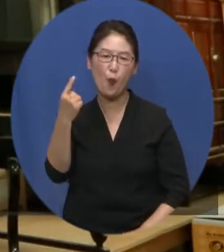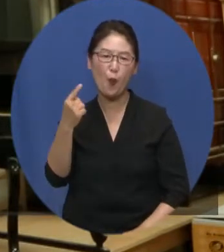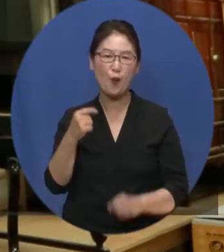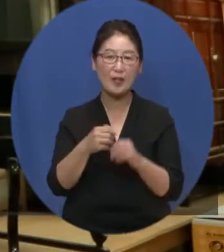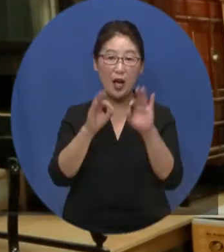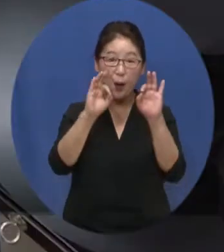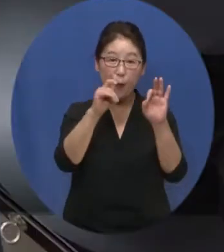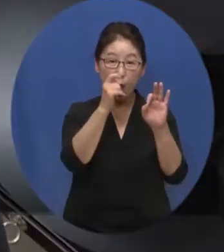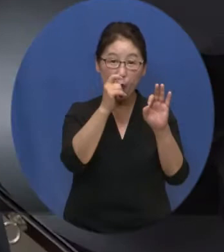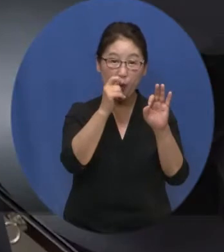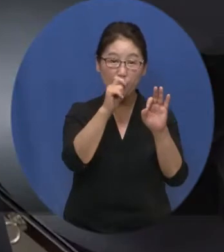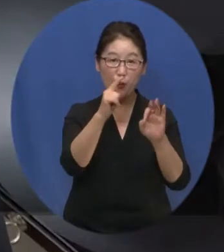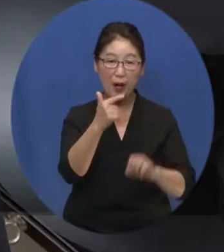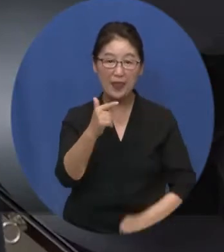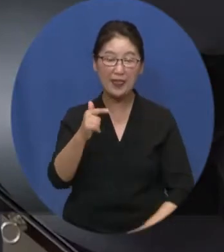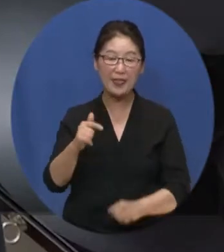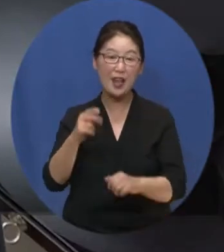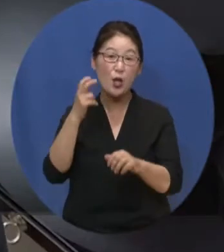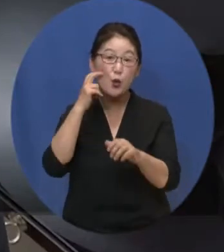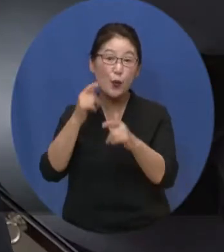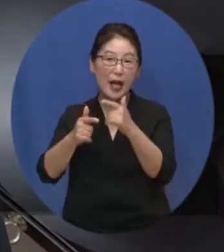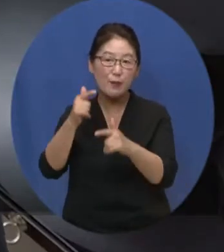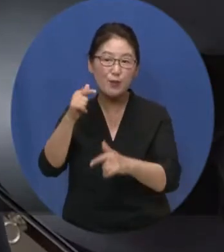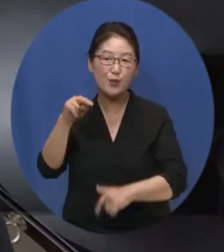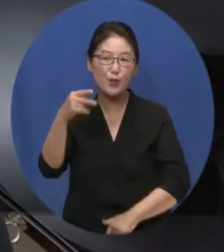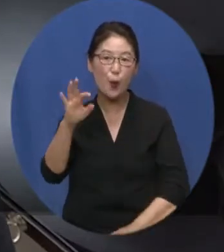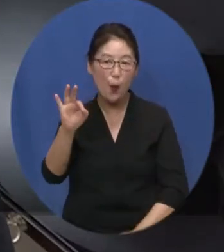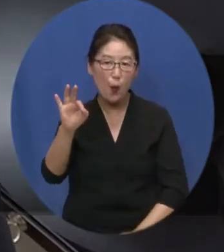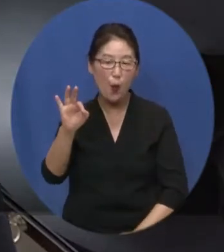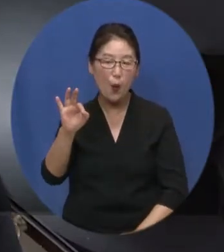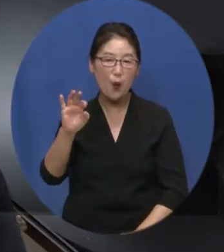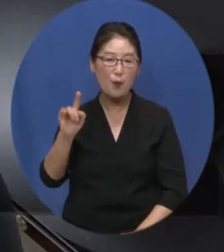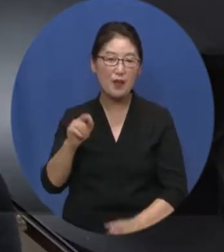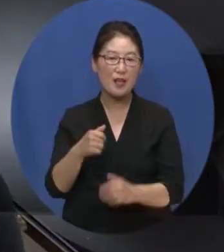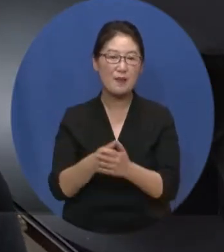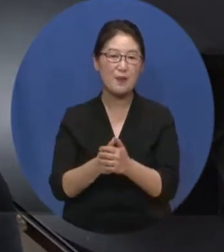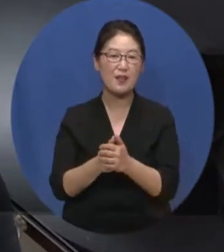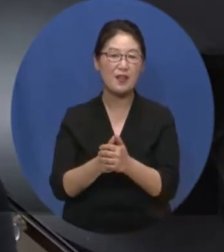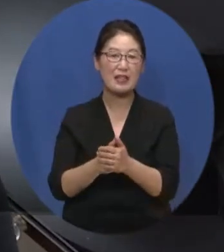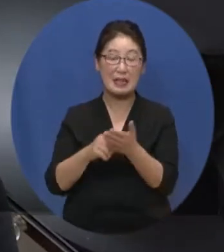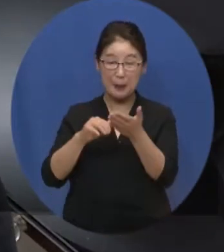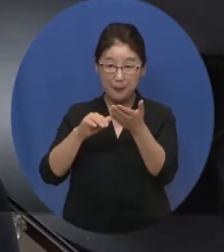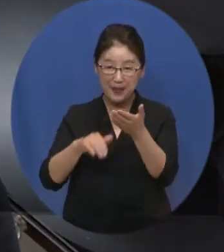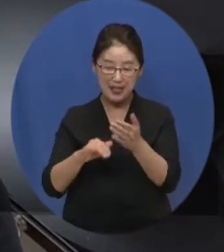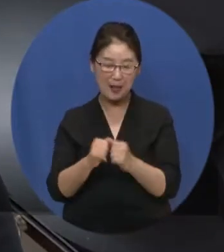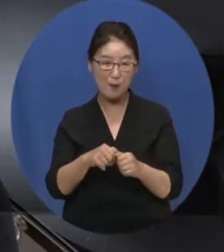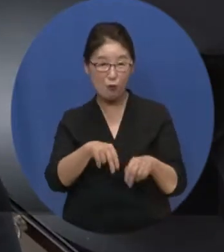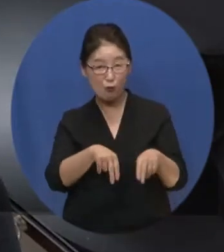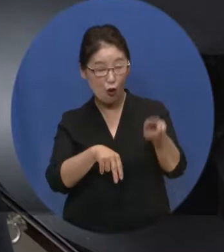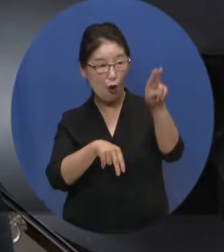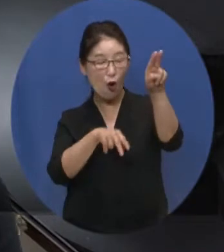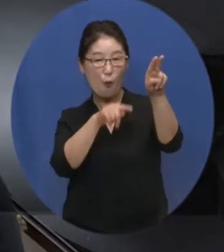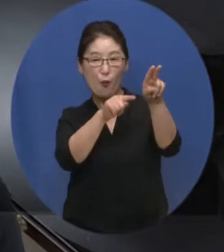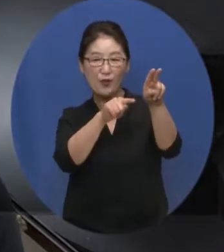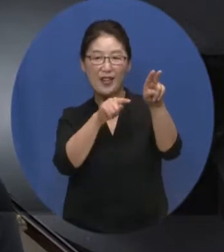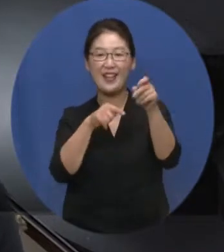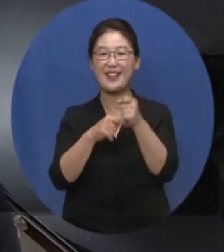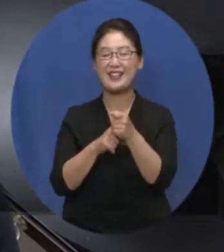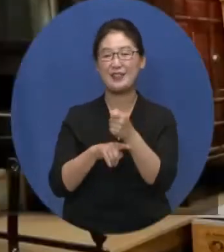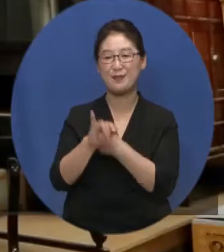라보 성자로 밑에 사람들이 우러러 본다 라는 이제 그런 뜻이 있었고 자 그 뜻이 참 좋았고 선택을 했던